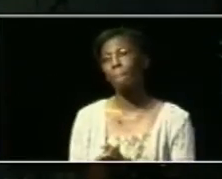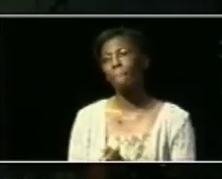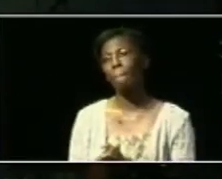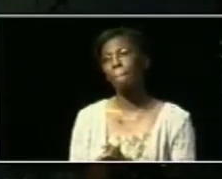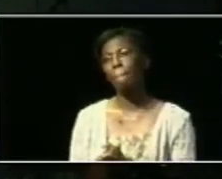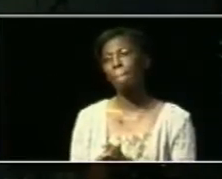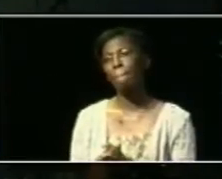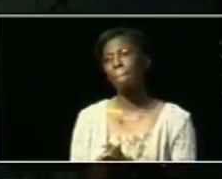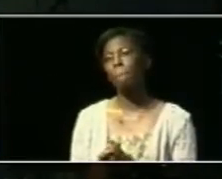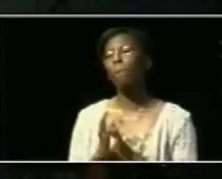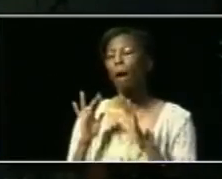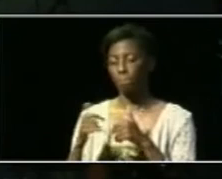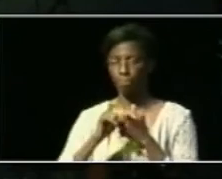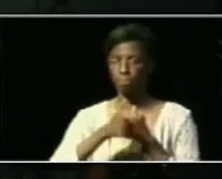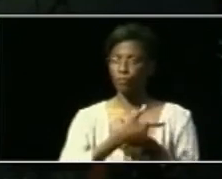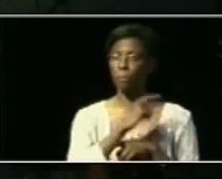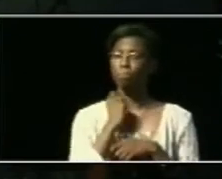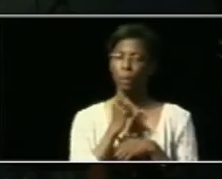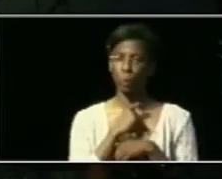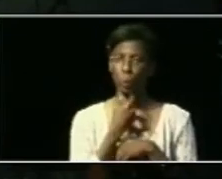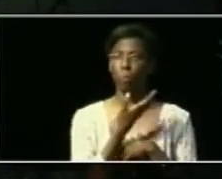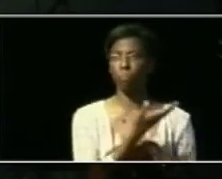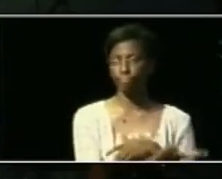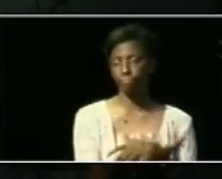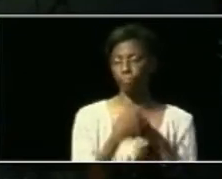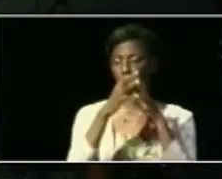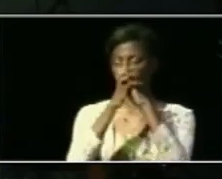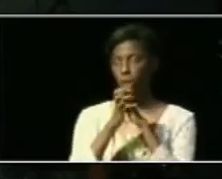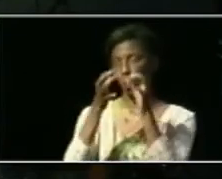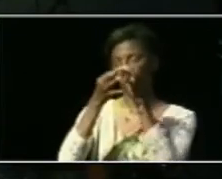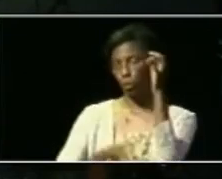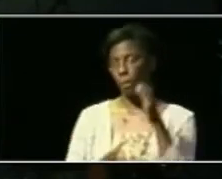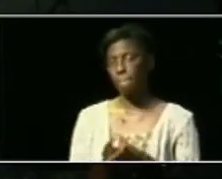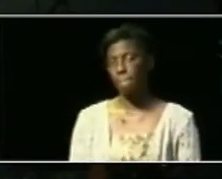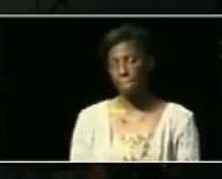and Pastor Jenna will conclude. Et après cette minute, nous aurons une prière de conclusion.